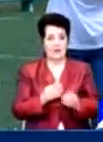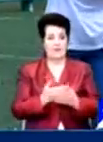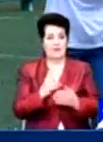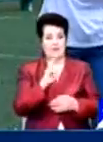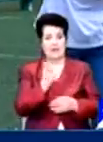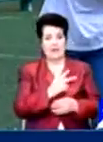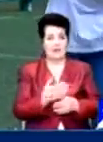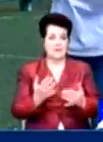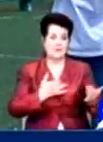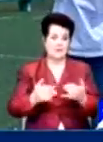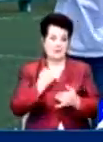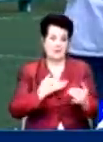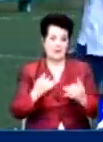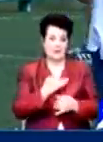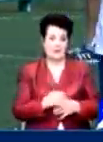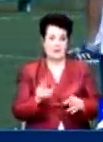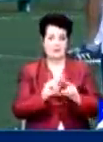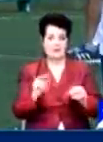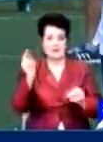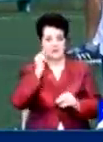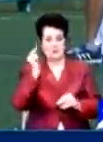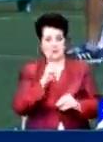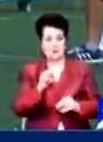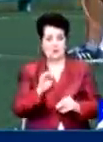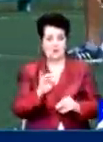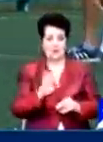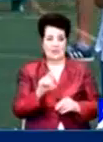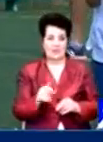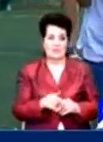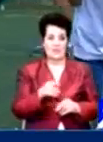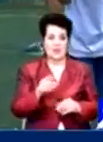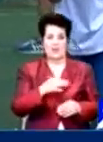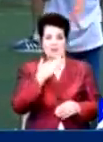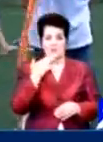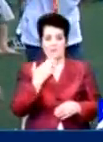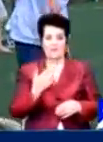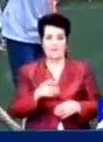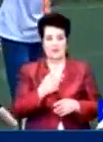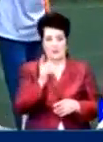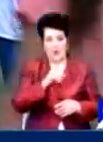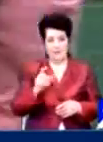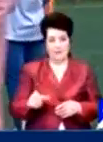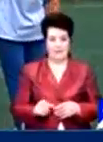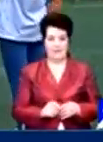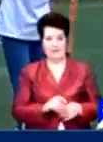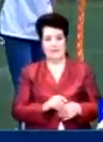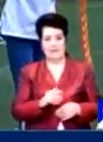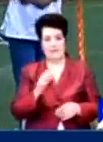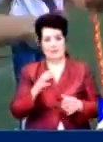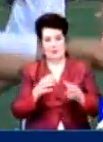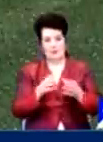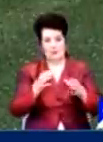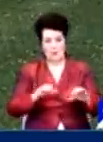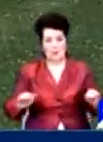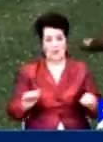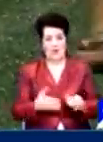extins colaborarea și vin și la gimnaziul din satul Todirești. Supranumiți porcii zburători, grupul de profesori și elevi din Marea Britanie